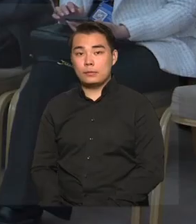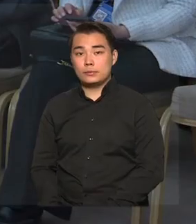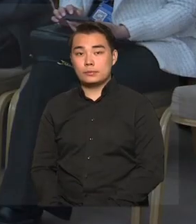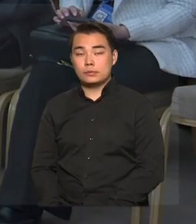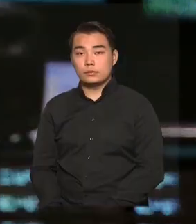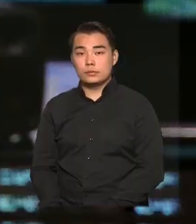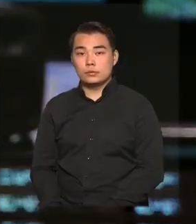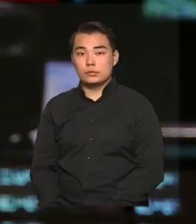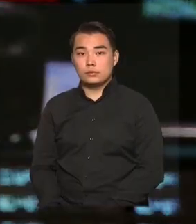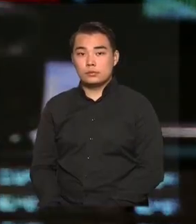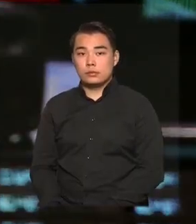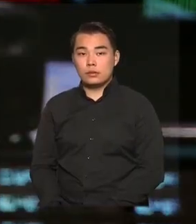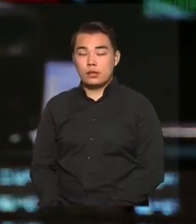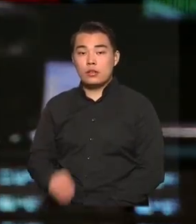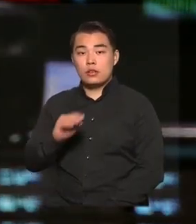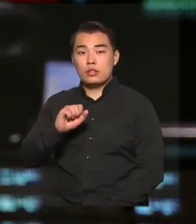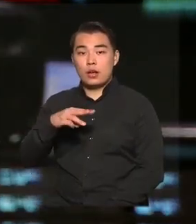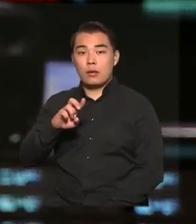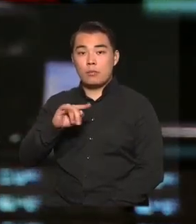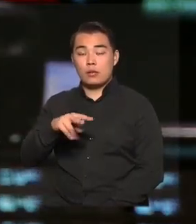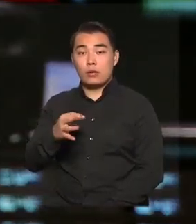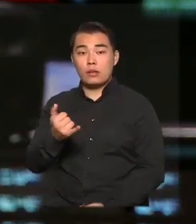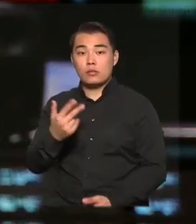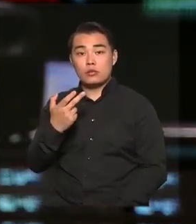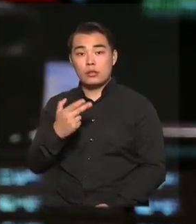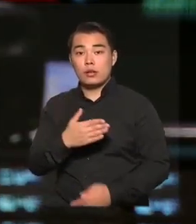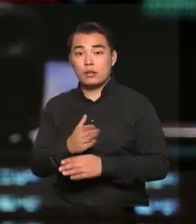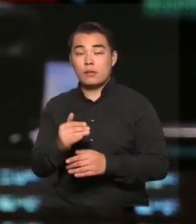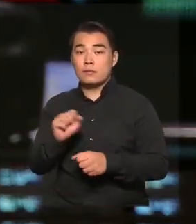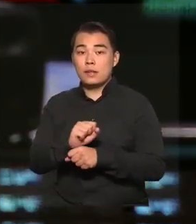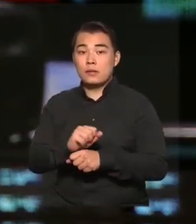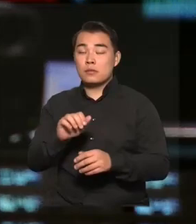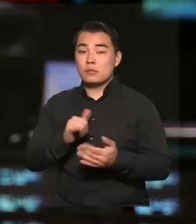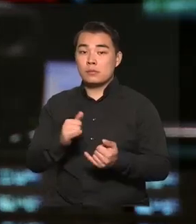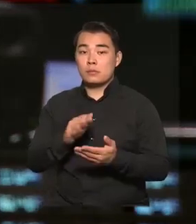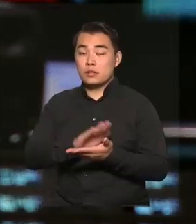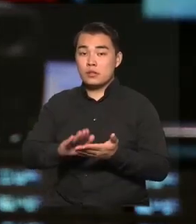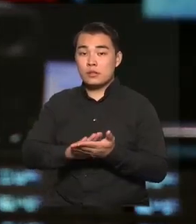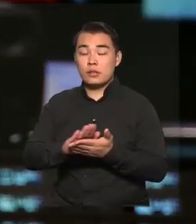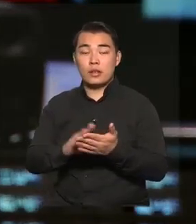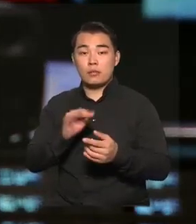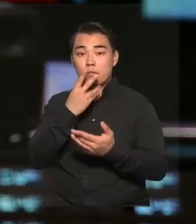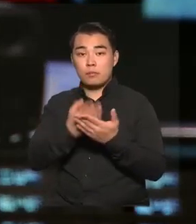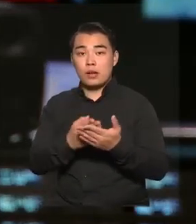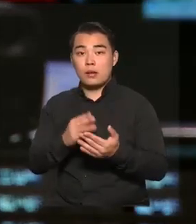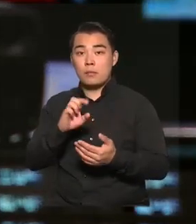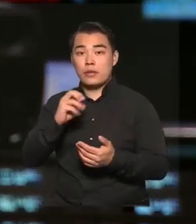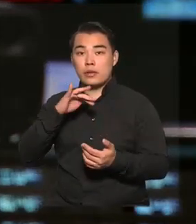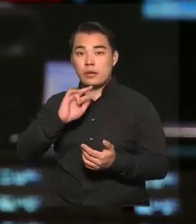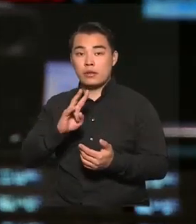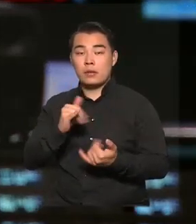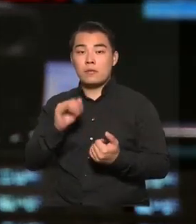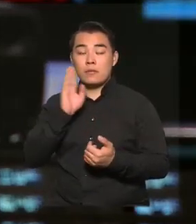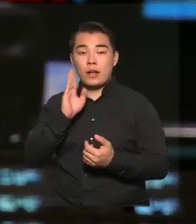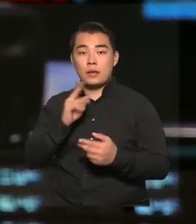жолы. Жамбыл облысында 300-ден астам көлік жуатын орындар мен монша кешендері және бассейндер суды